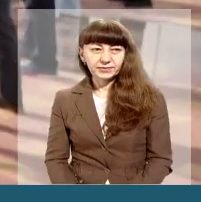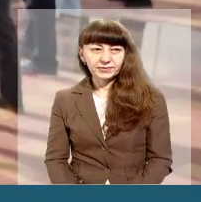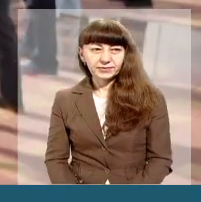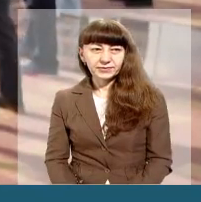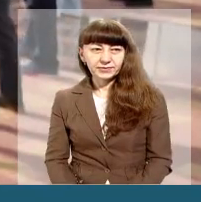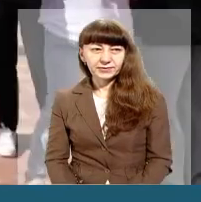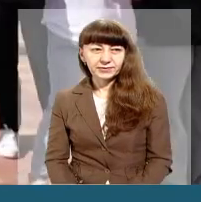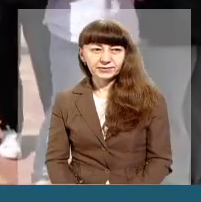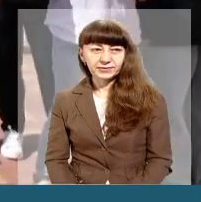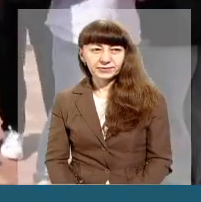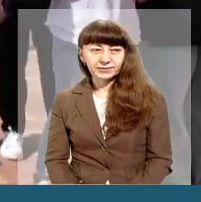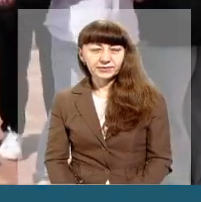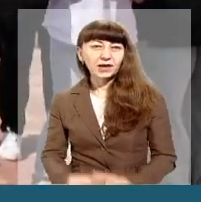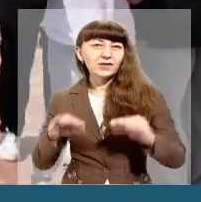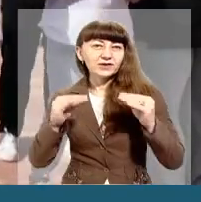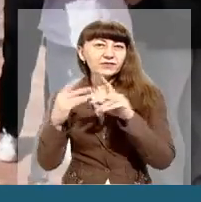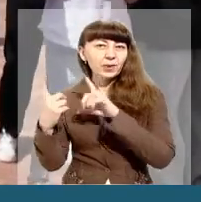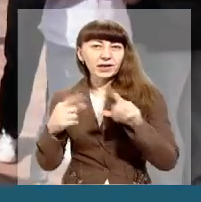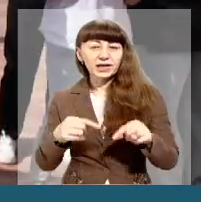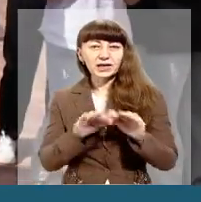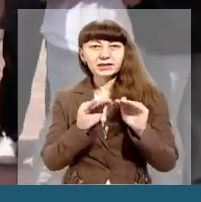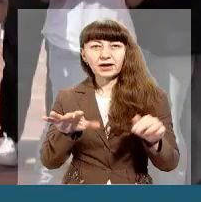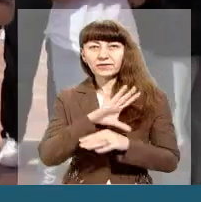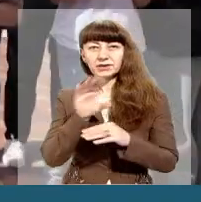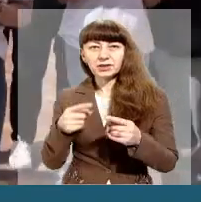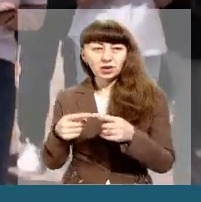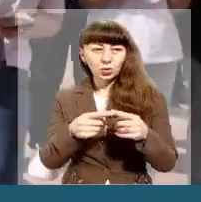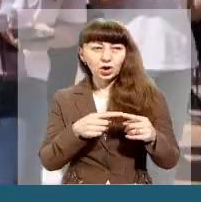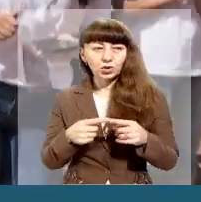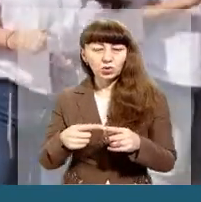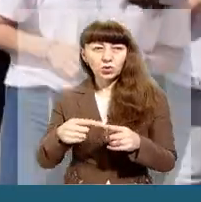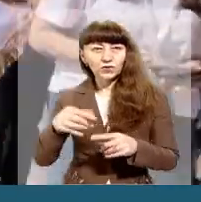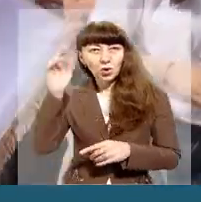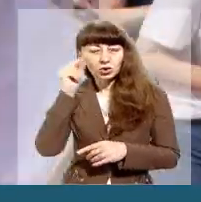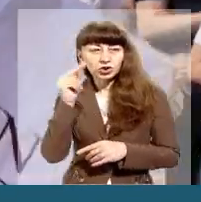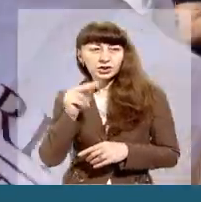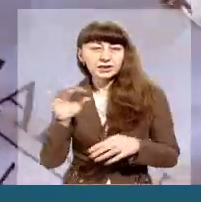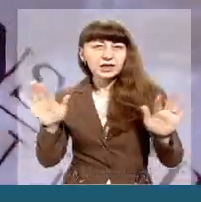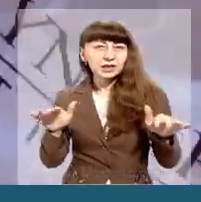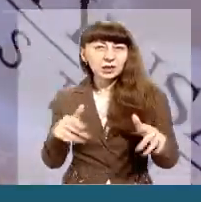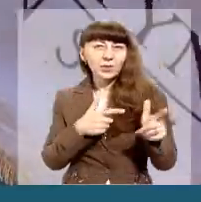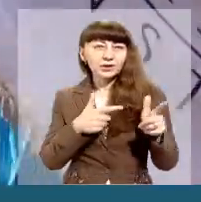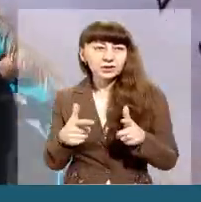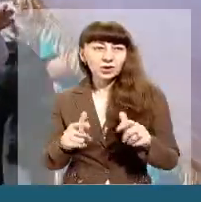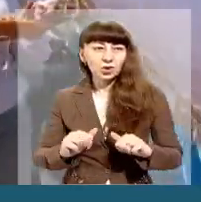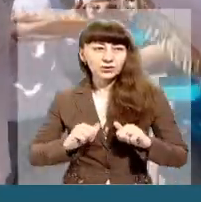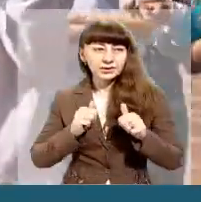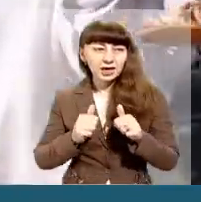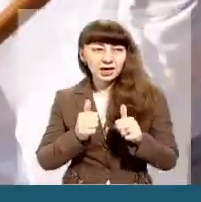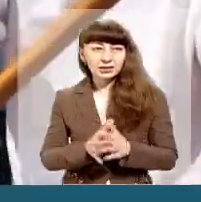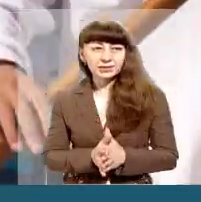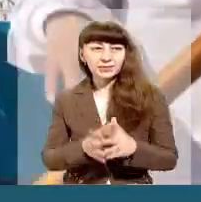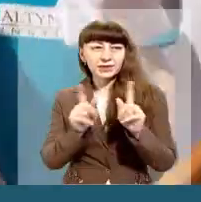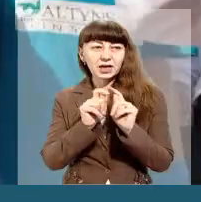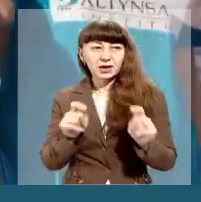должны быть вместе. На фестиваль приехали ребята со всей области. Студенты из города Аркалык подготовились основательно и